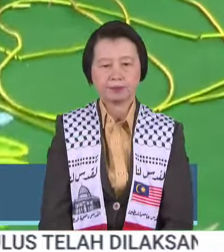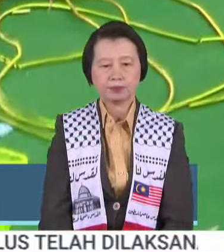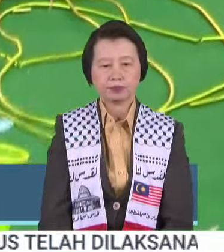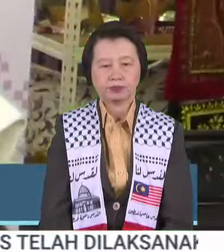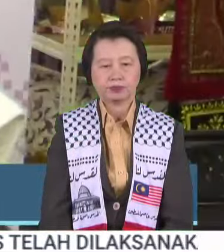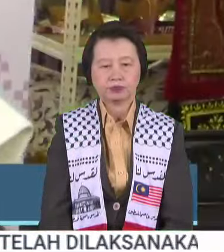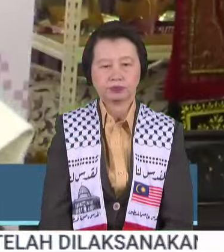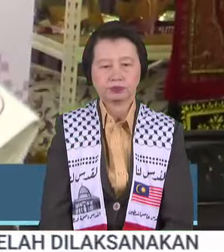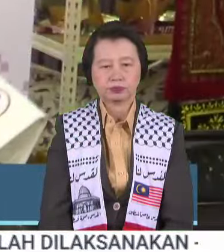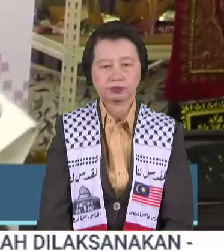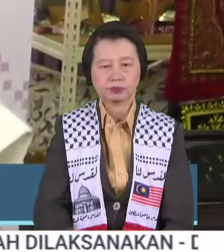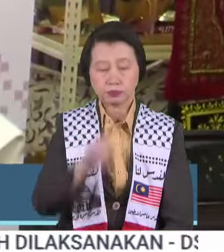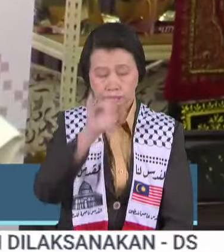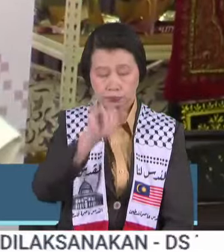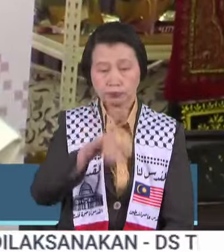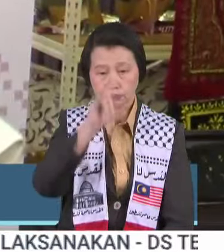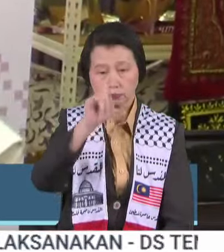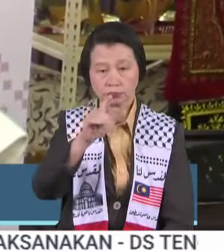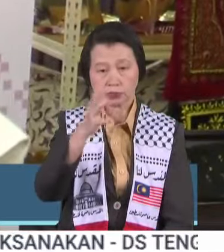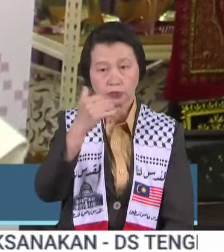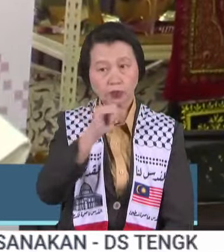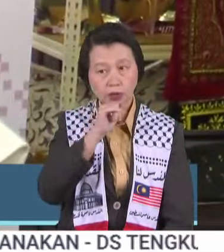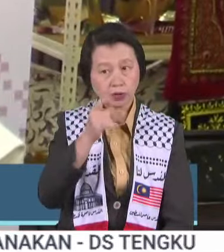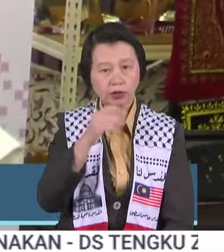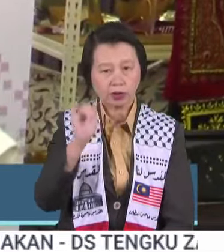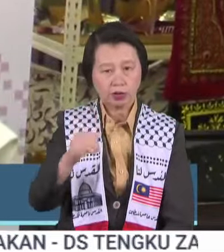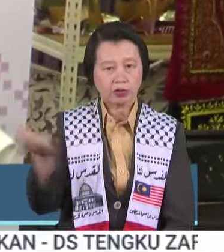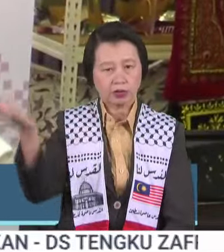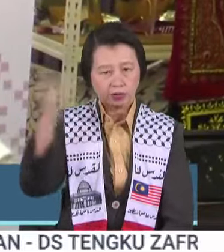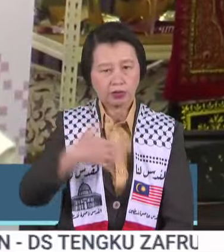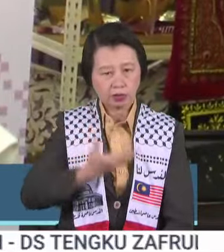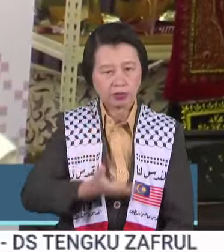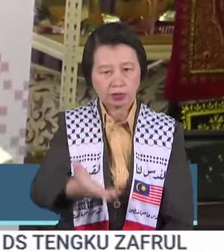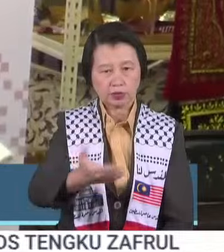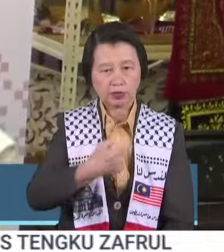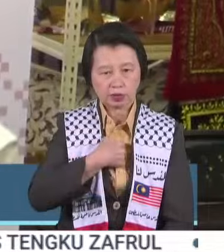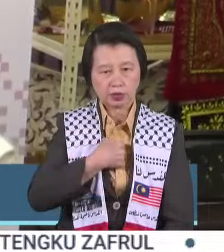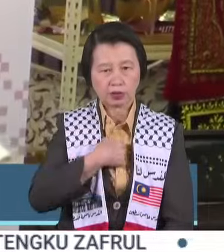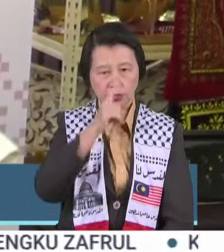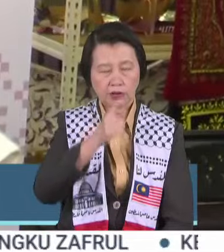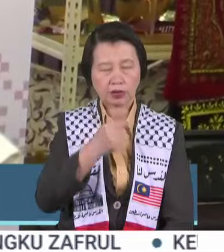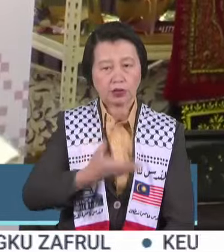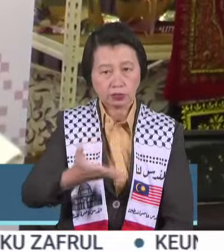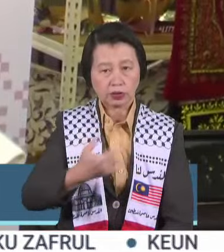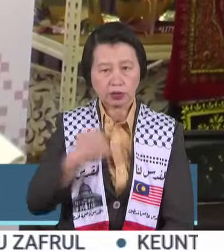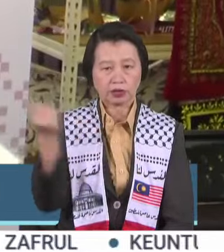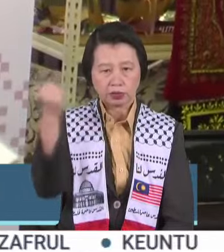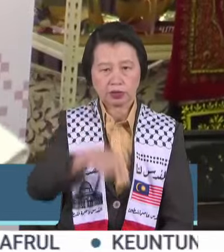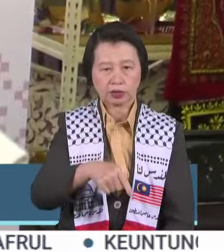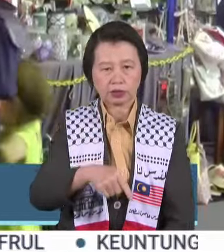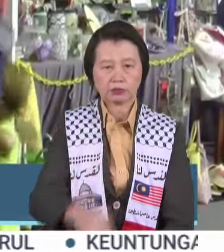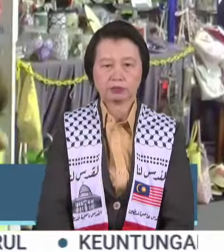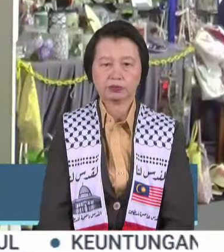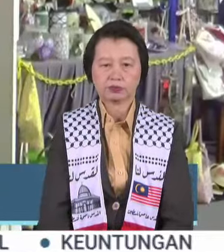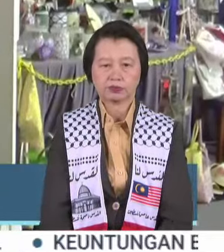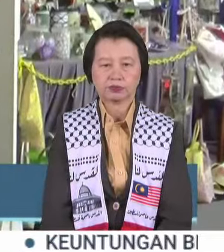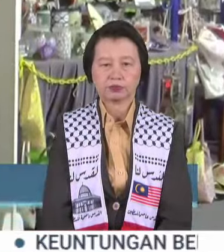coming next time again? Yeah, sure. Why not? You come. You invited me. I'm come. 100%.